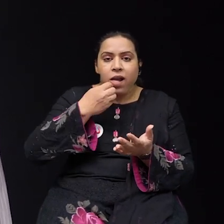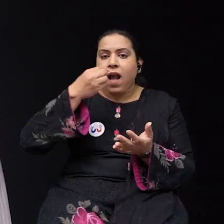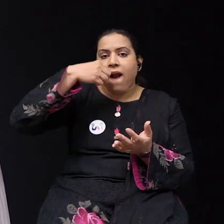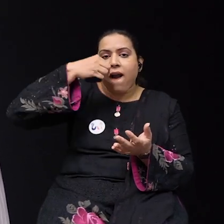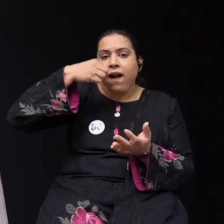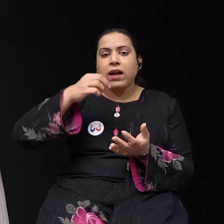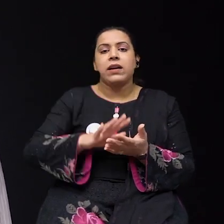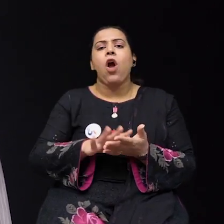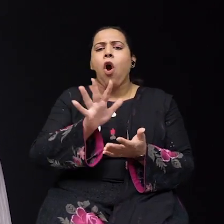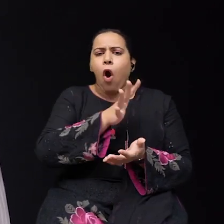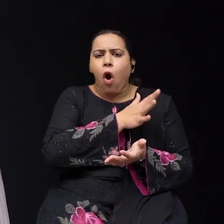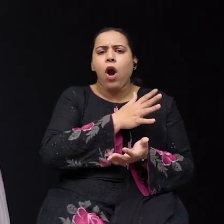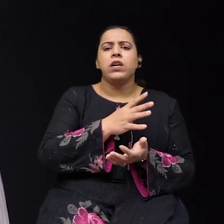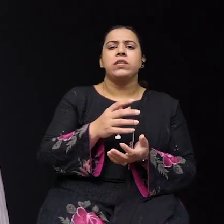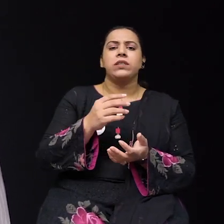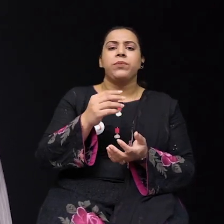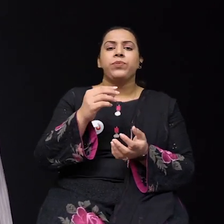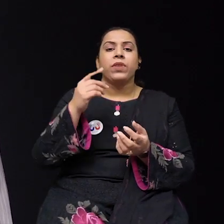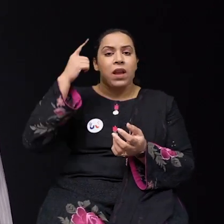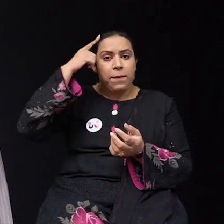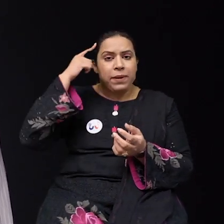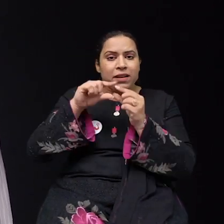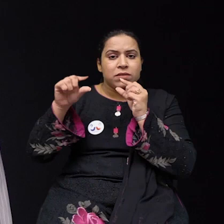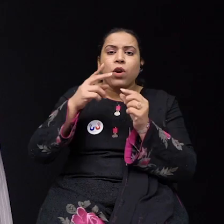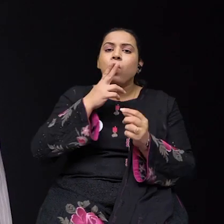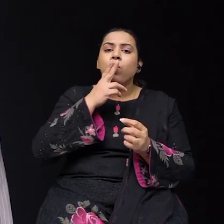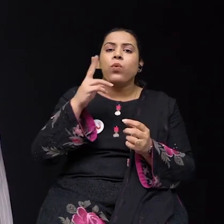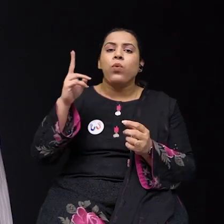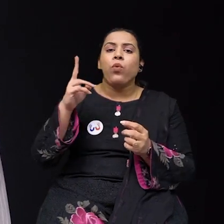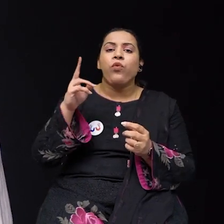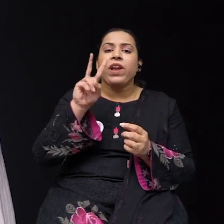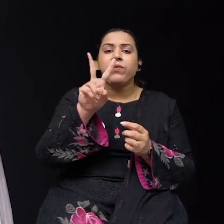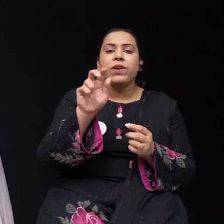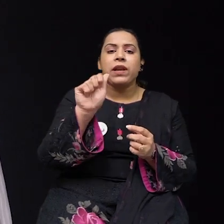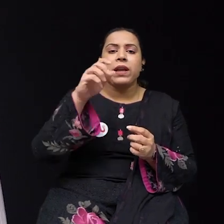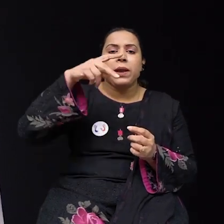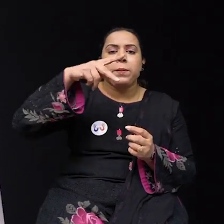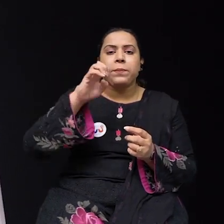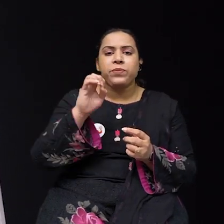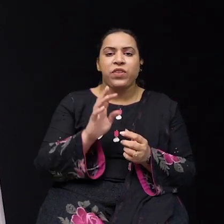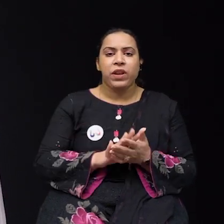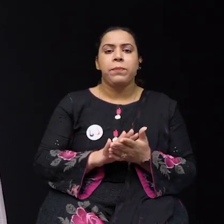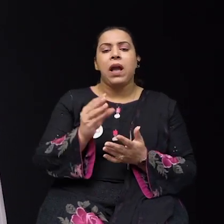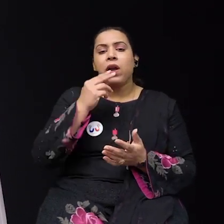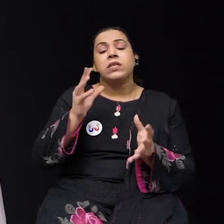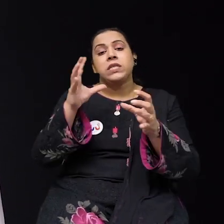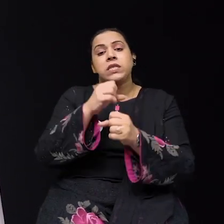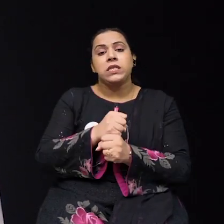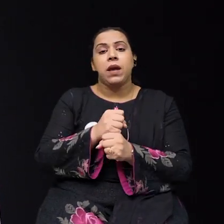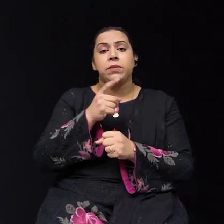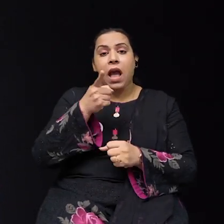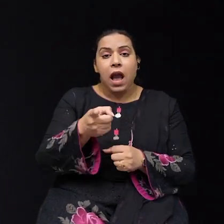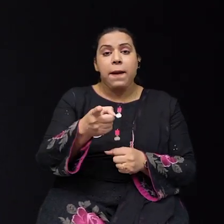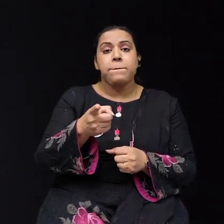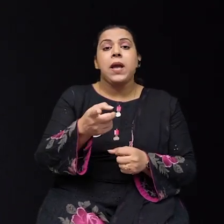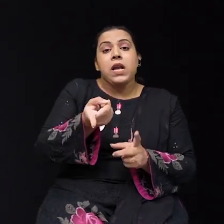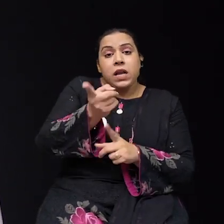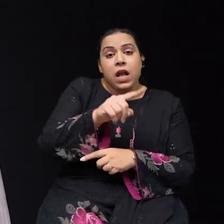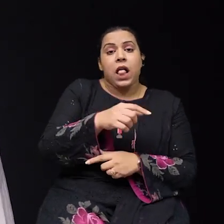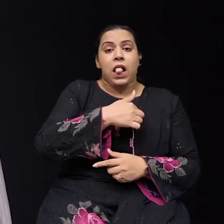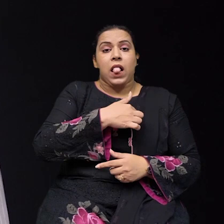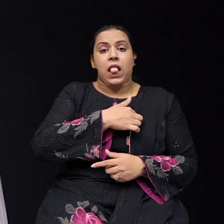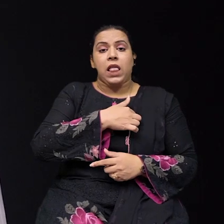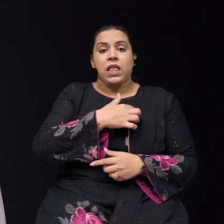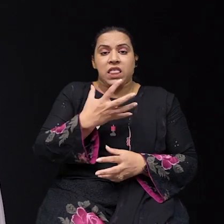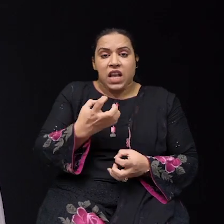کل نئی اسی قسم کی اور بلیتی نسواریں بھی آئی ہوئی ہیں، ویپ آیا ہوا ہے، یہ ساری وہ چیزیں ہیں جو کہ آپ کو کل کو تکلیف کی